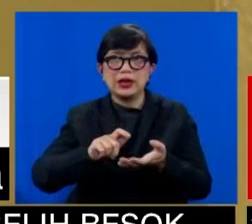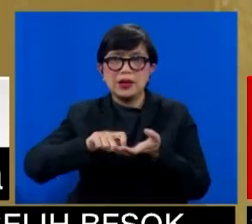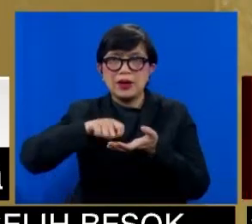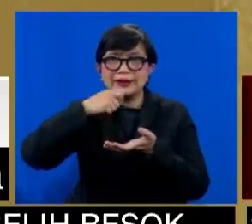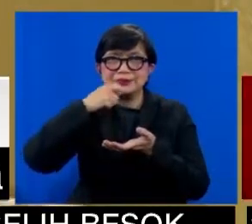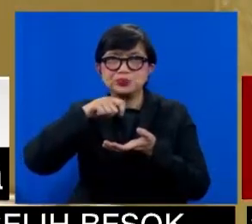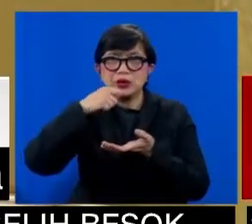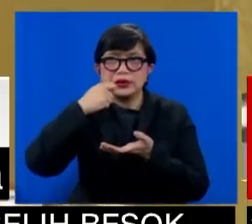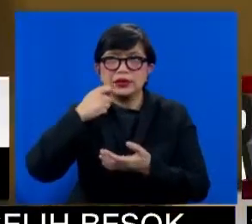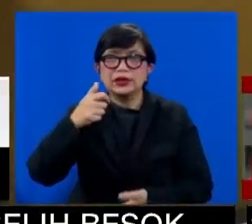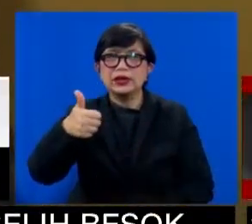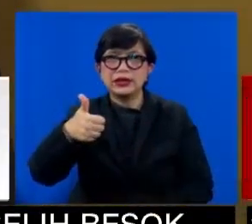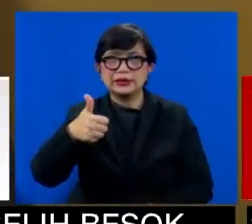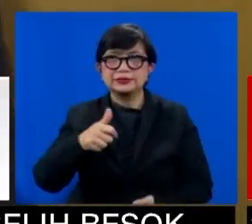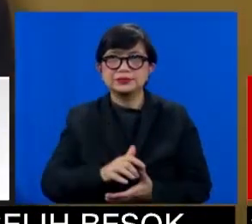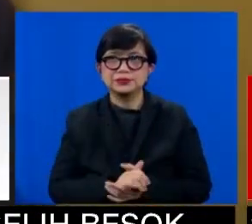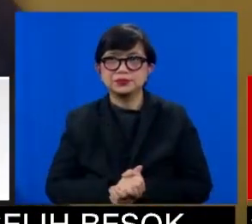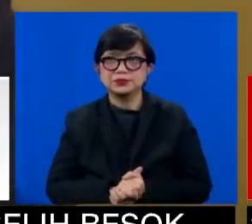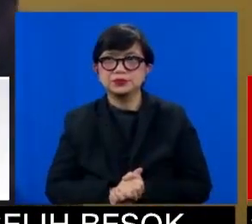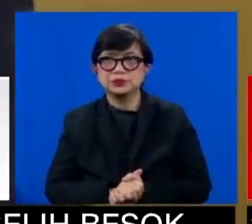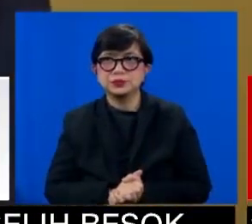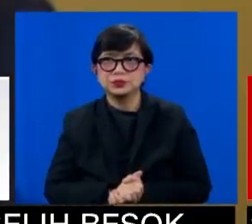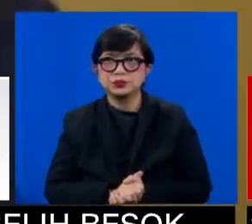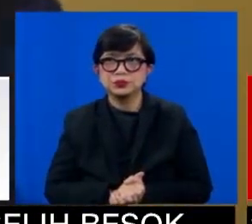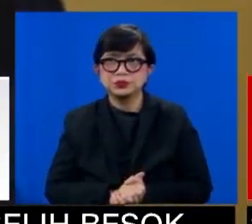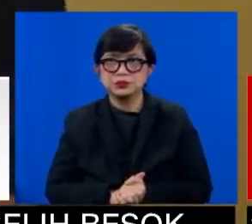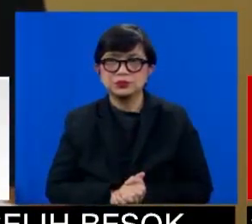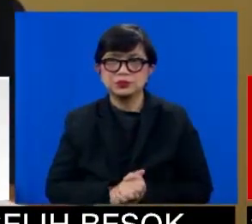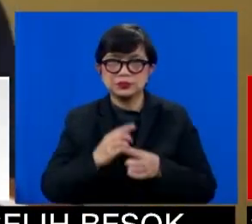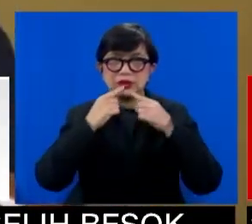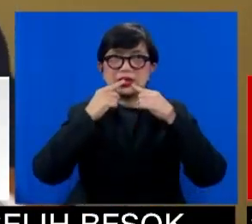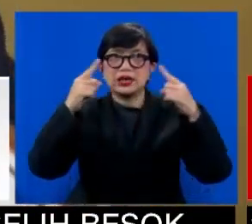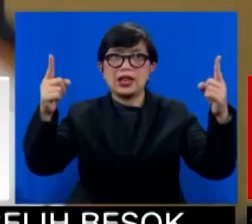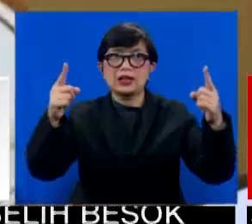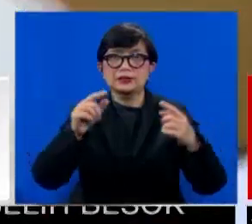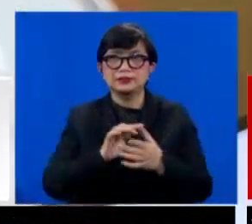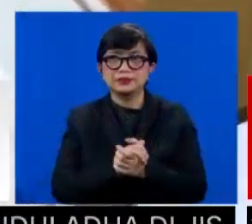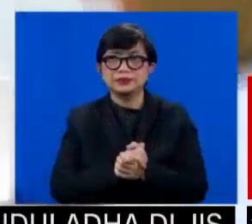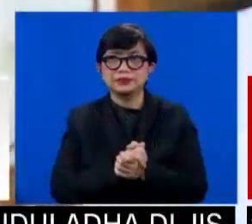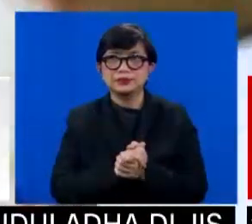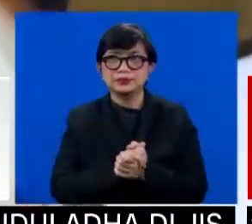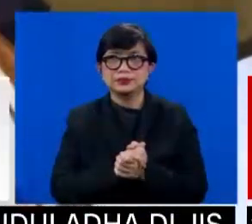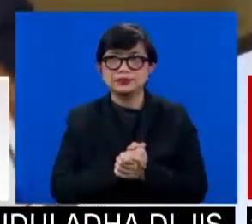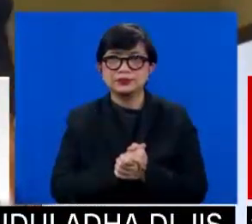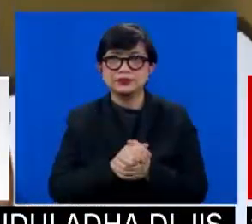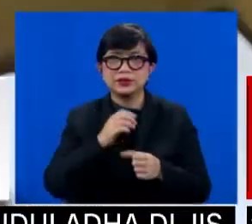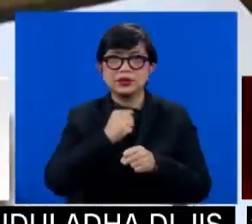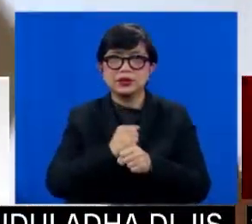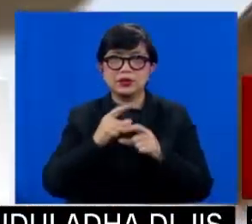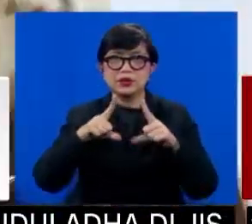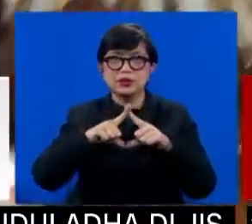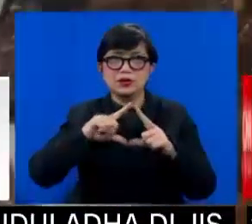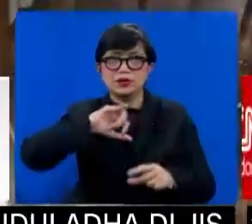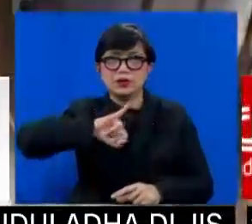Dan bumbunya juga gurih. Meski di sini tongsengnya jadi primadona, saya justru jatuh hati dengan lezatnya gaji yang ada di sate